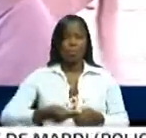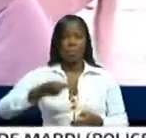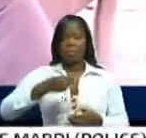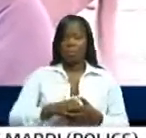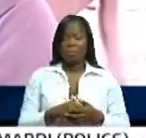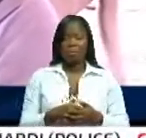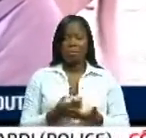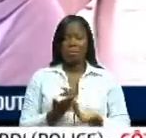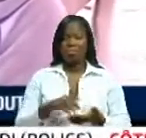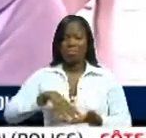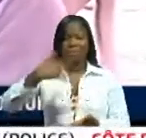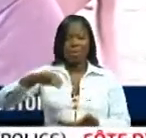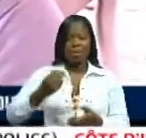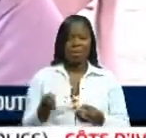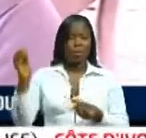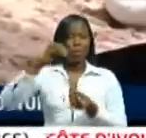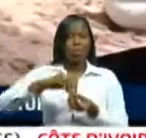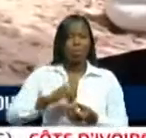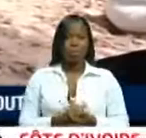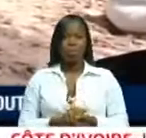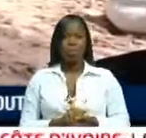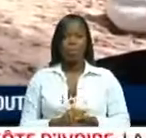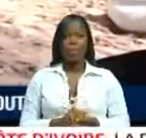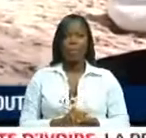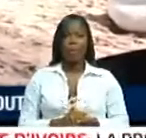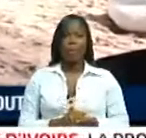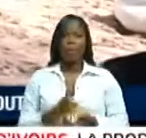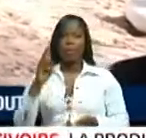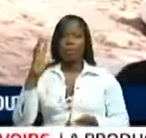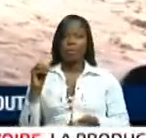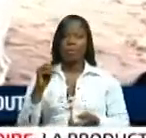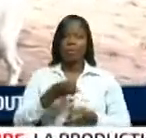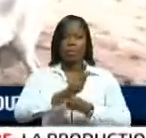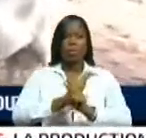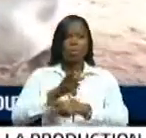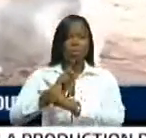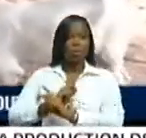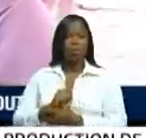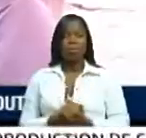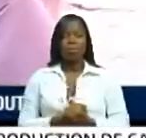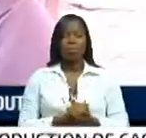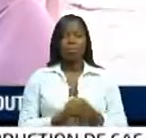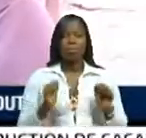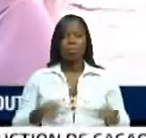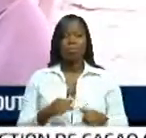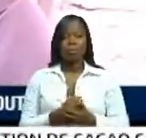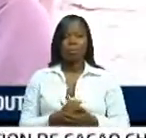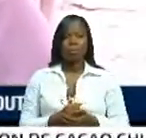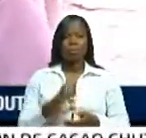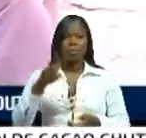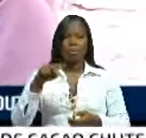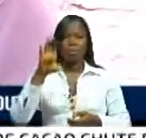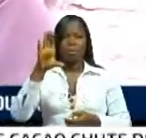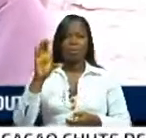nous sommes tenues d'augmenter les dépenses g77 et chacune peut consommer jusqu'à 2100